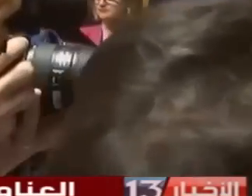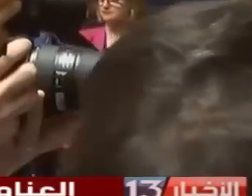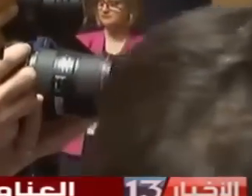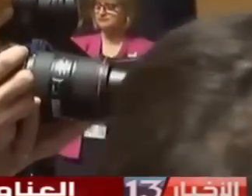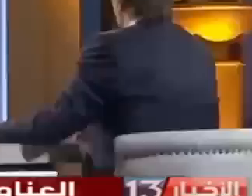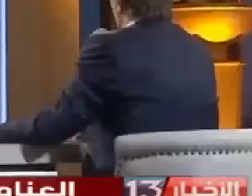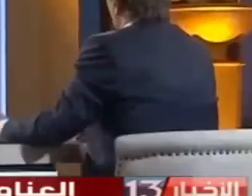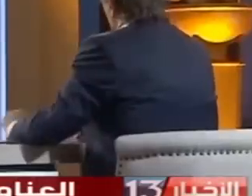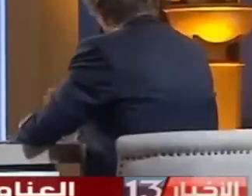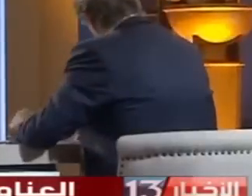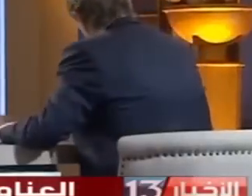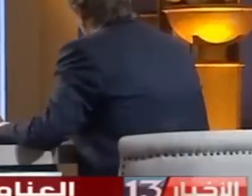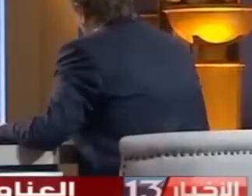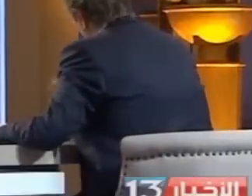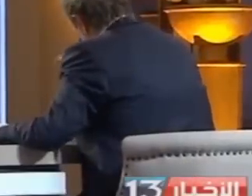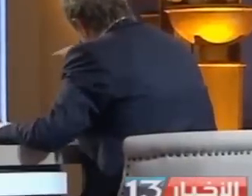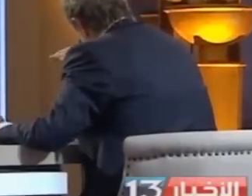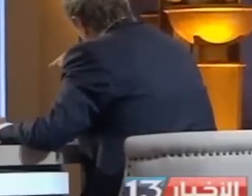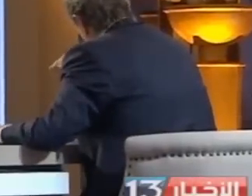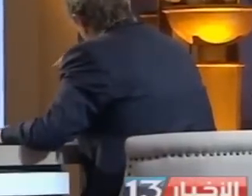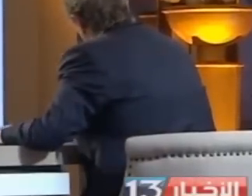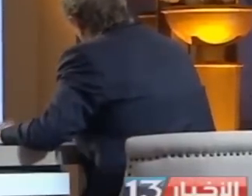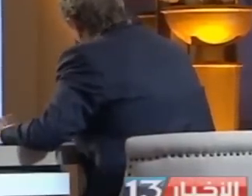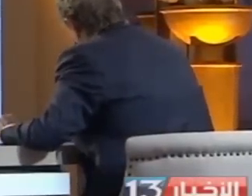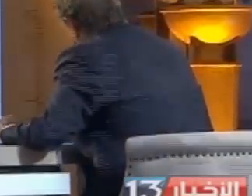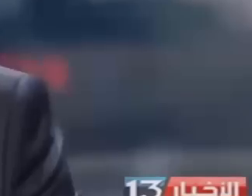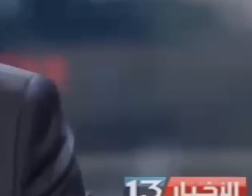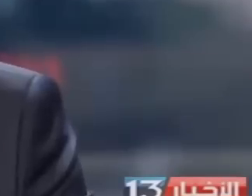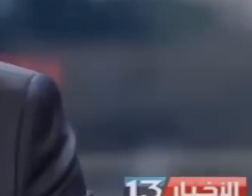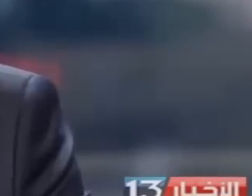سحب القوات الامريكيه من سوريا قريبا